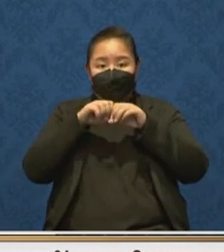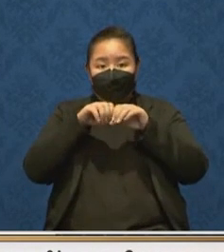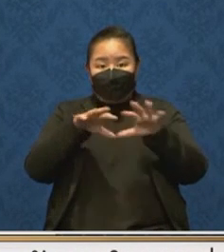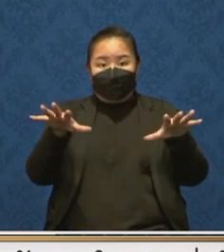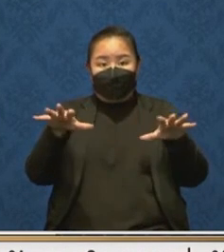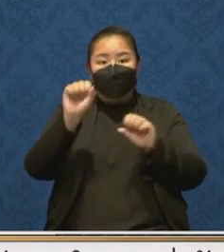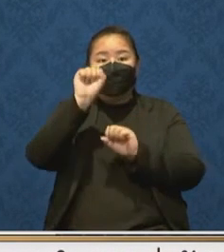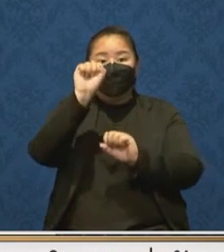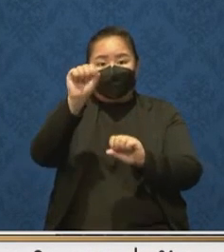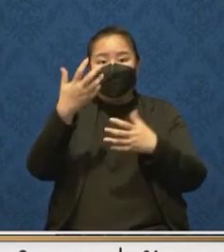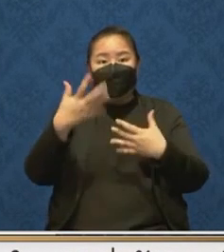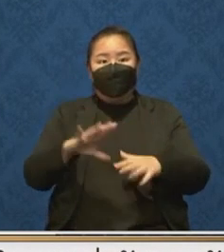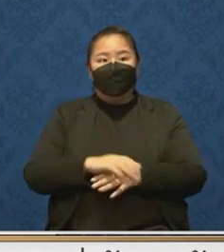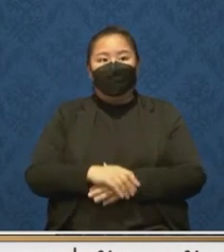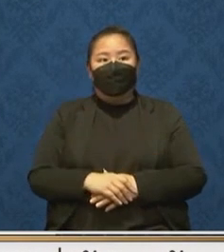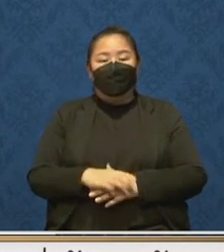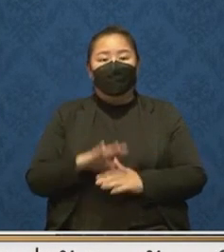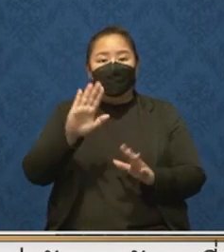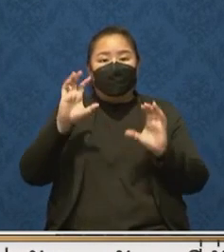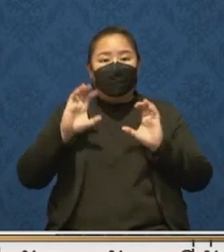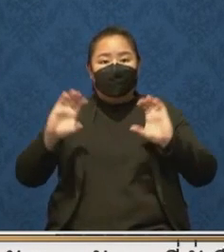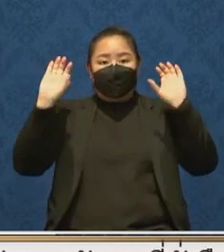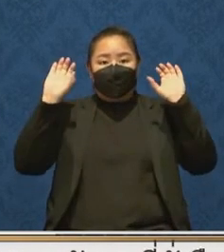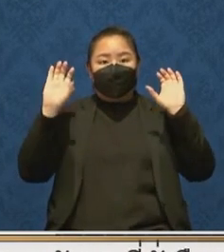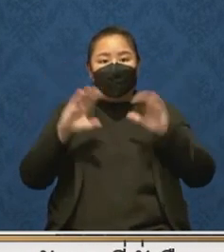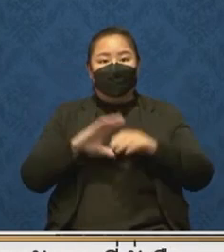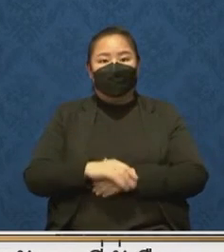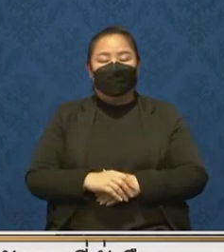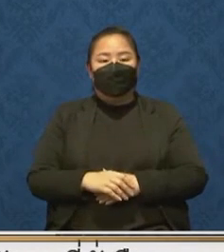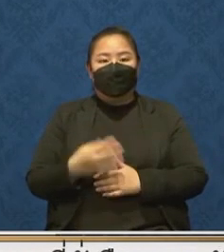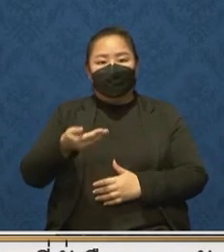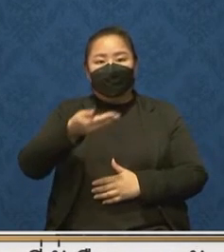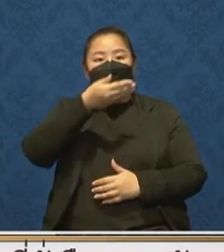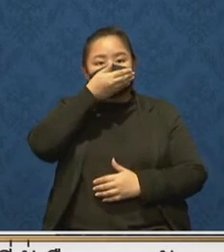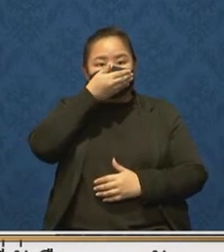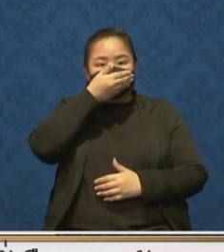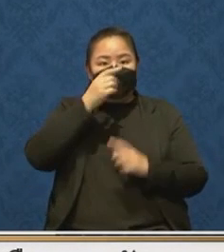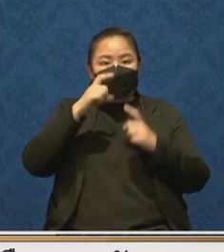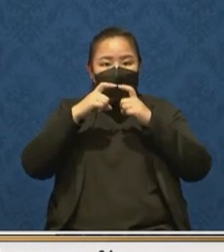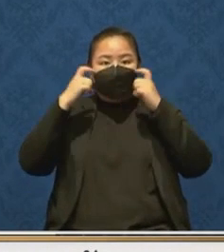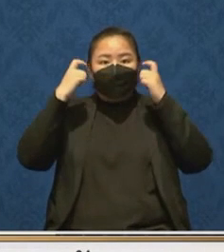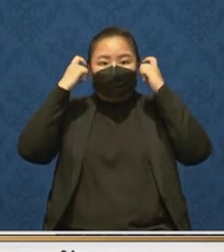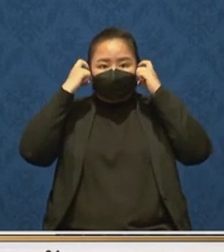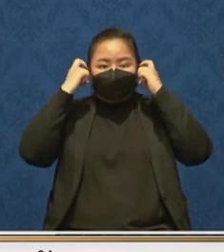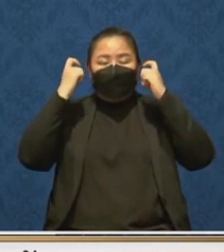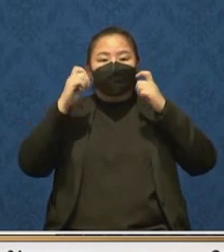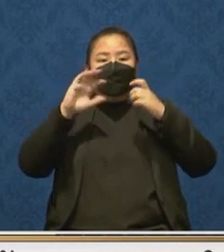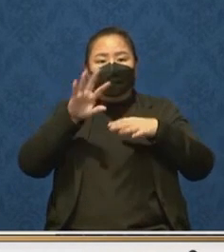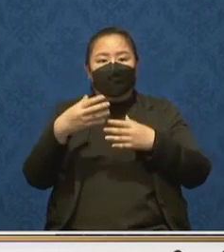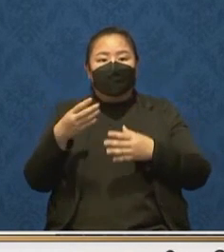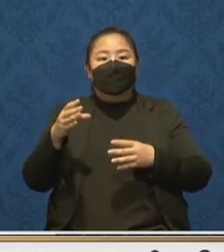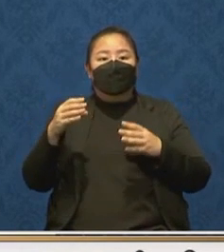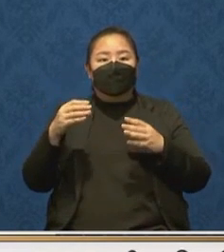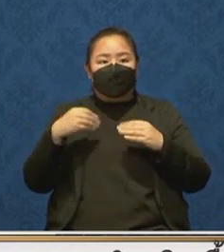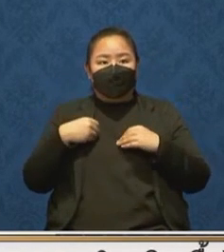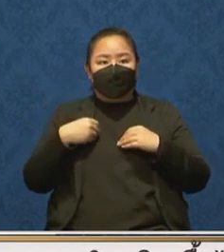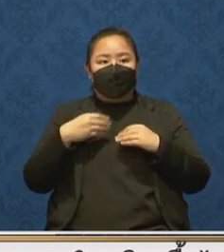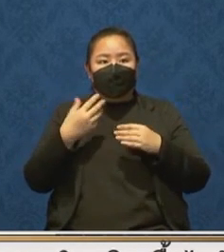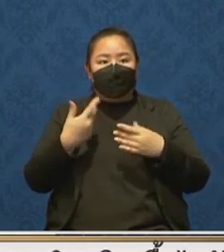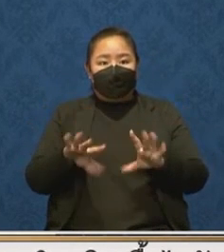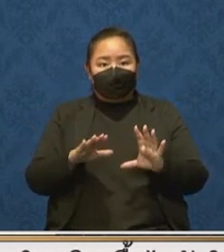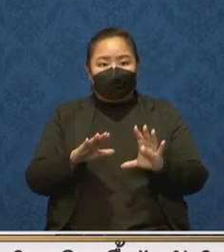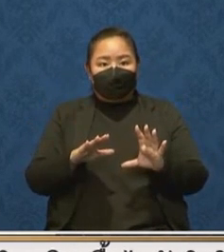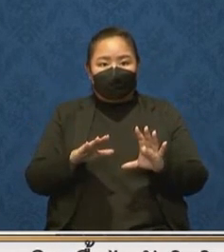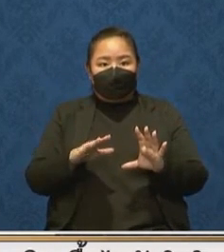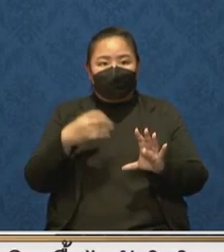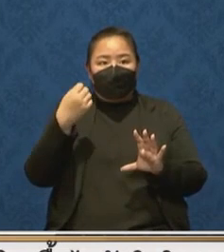ของทั้งราชการบอกวาสวมหนากากโดยสมัครใจผ่านไปเพีง 10 วนมผู้ติด